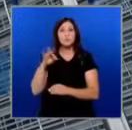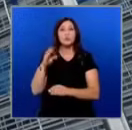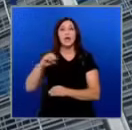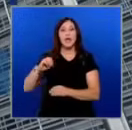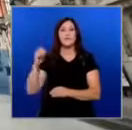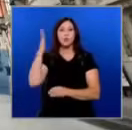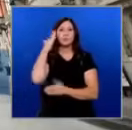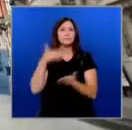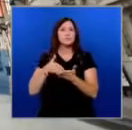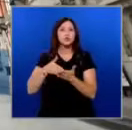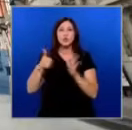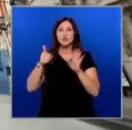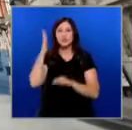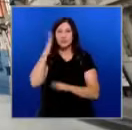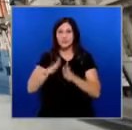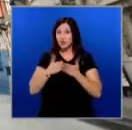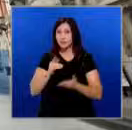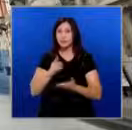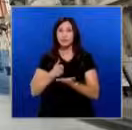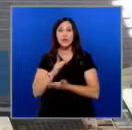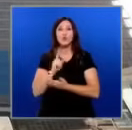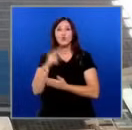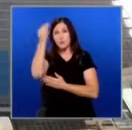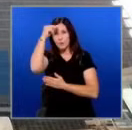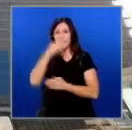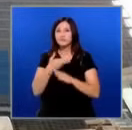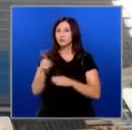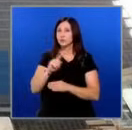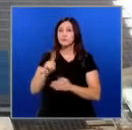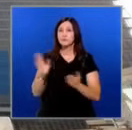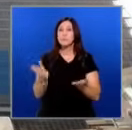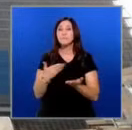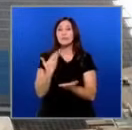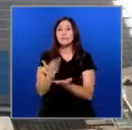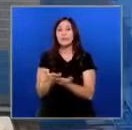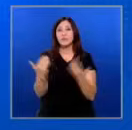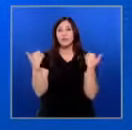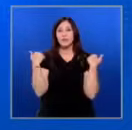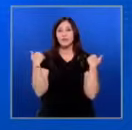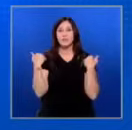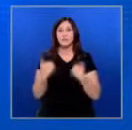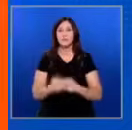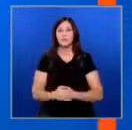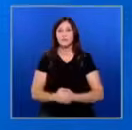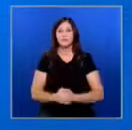Защо 6 държави членки, сред които и България, все още не са представили кандидат?